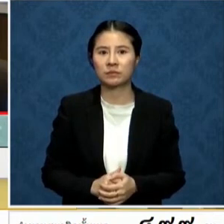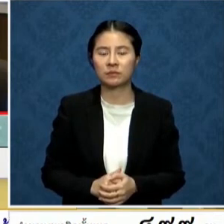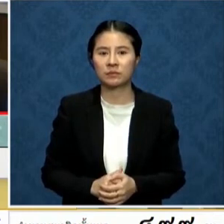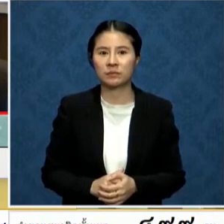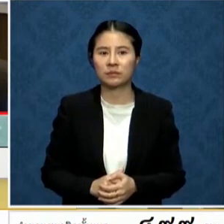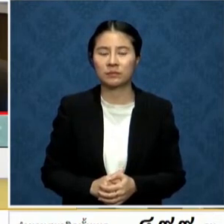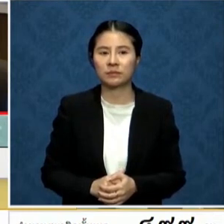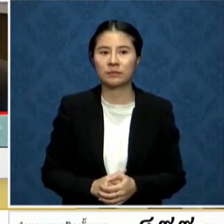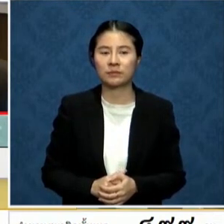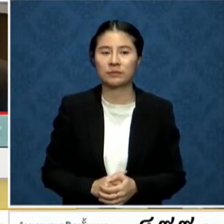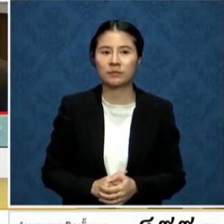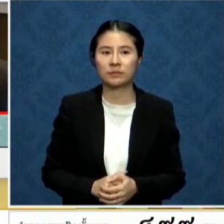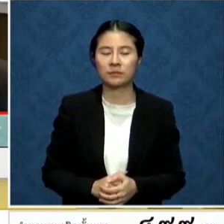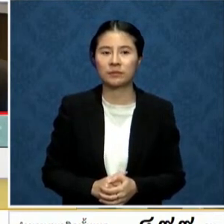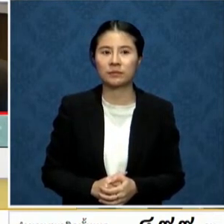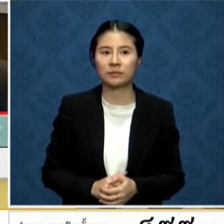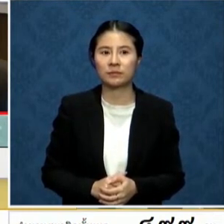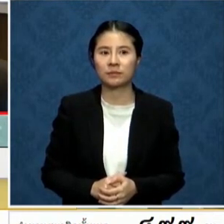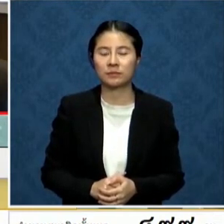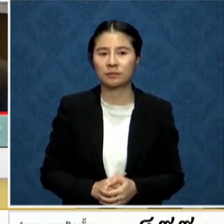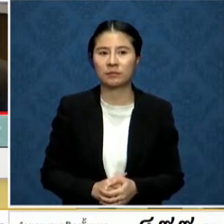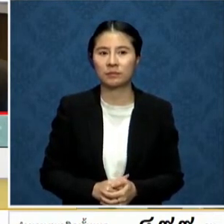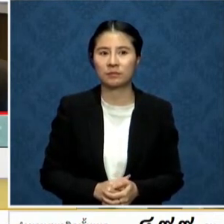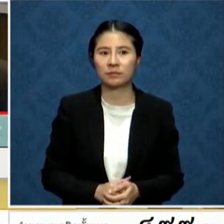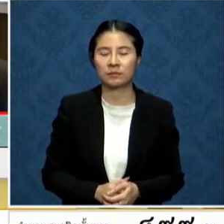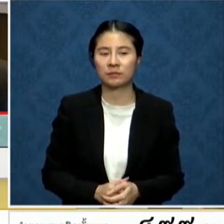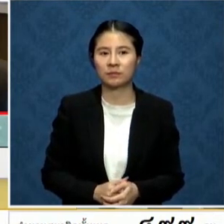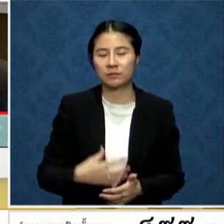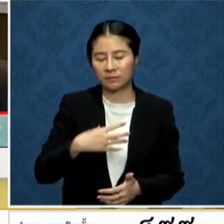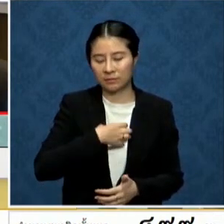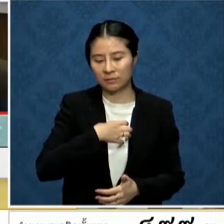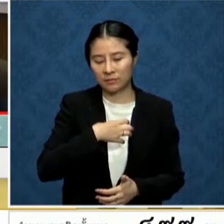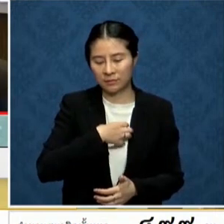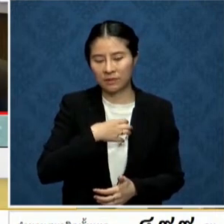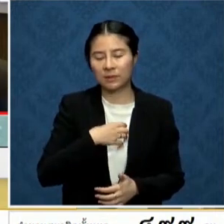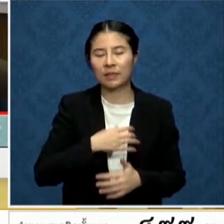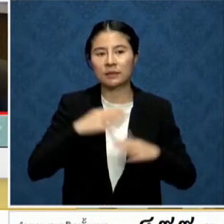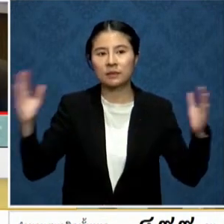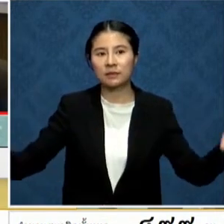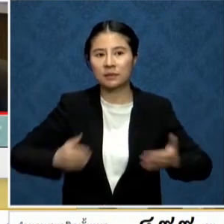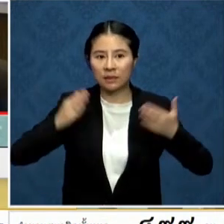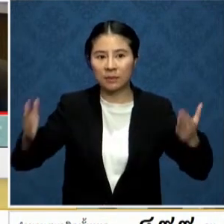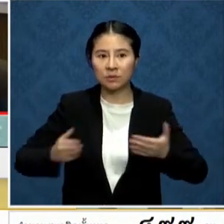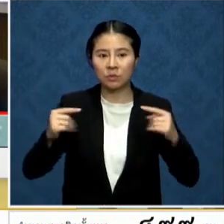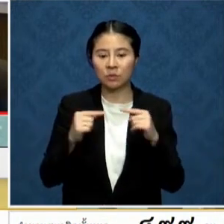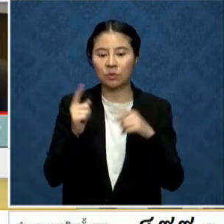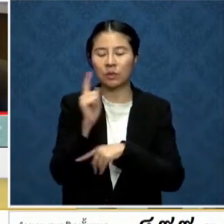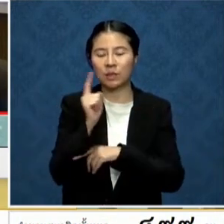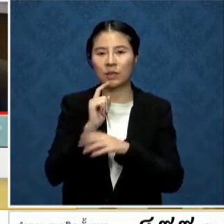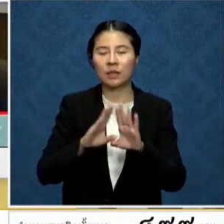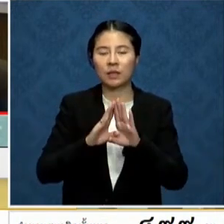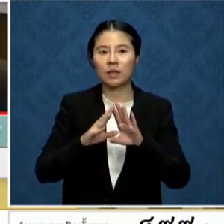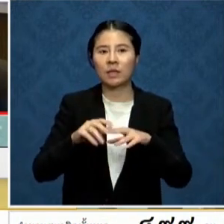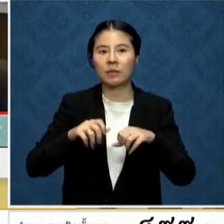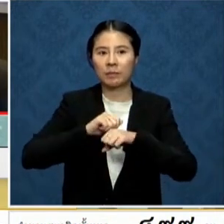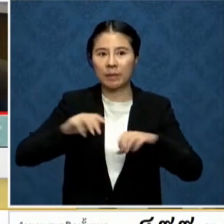คะประเด็นที่ดิฉันอยากที่จะซัพพอร์ตนะคะร่างนี้ก็คือการเปิดเผยให้